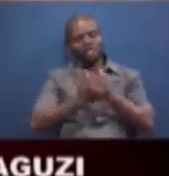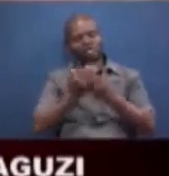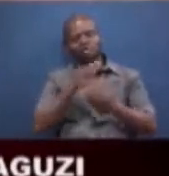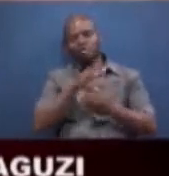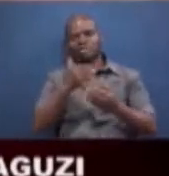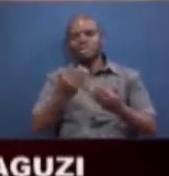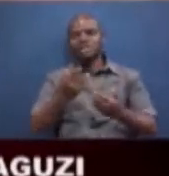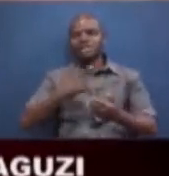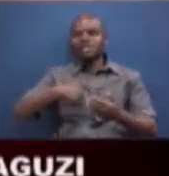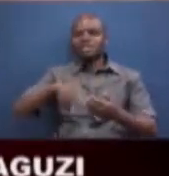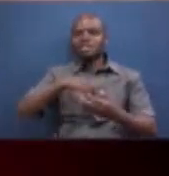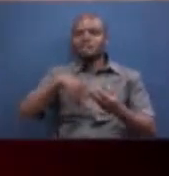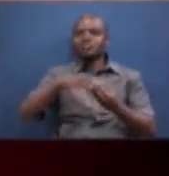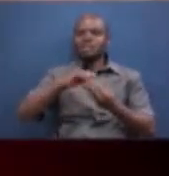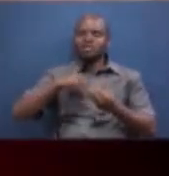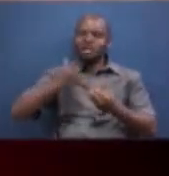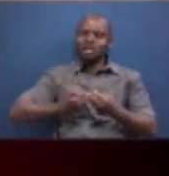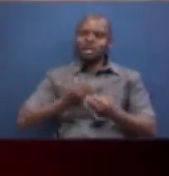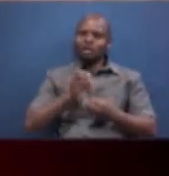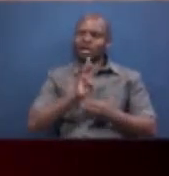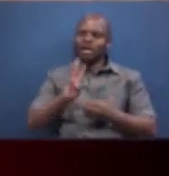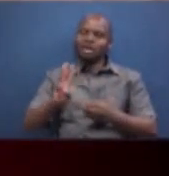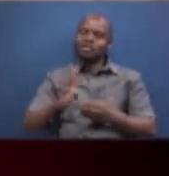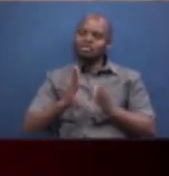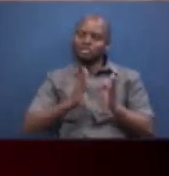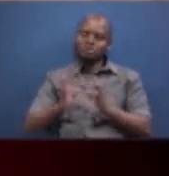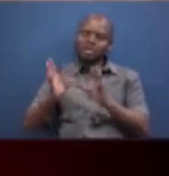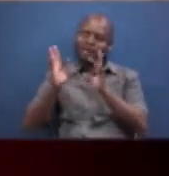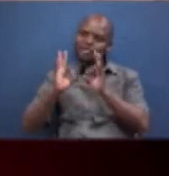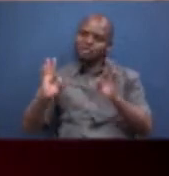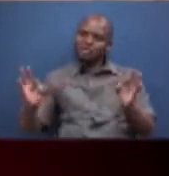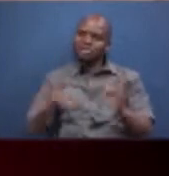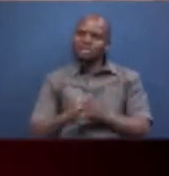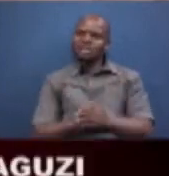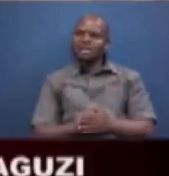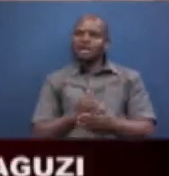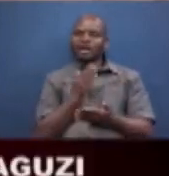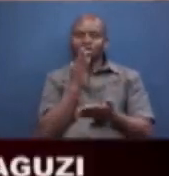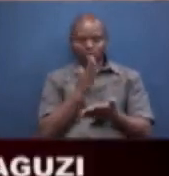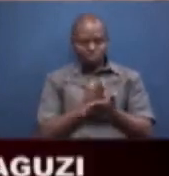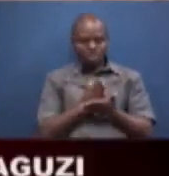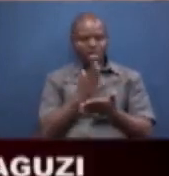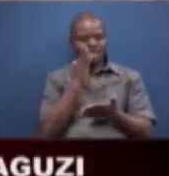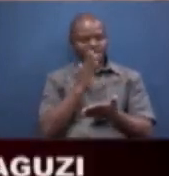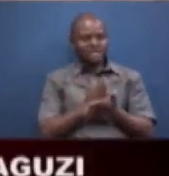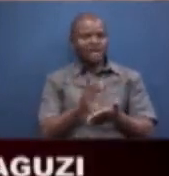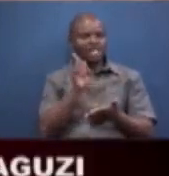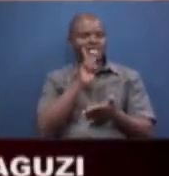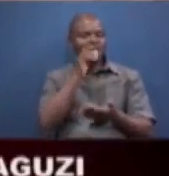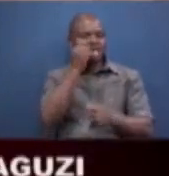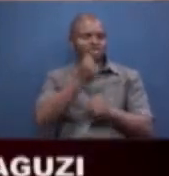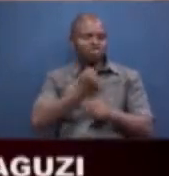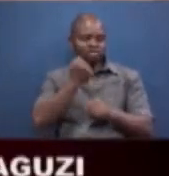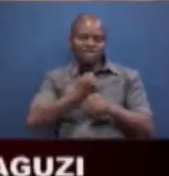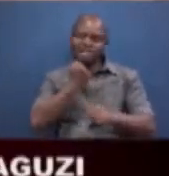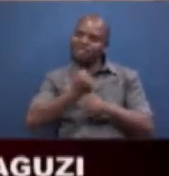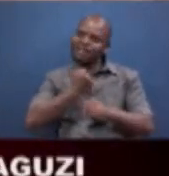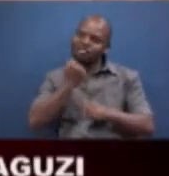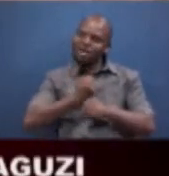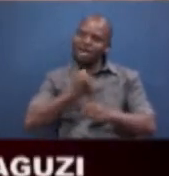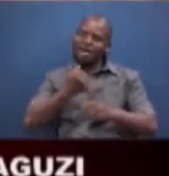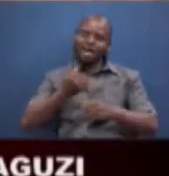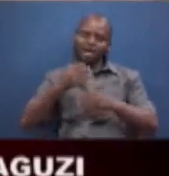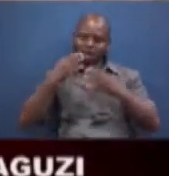humo. Sisi umoja wa wanawake wilaya Temeke tumejipanga vizuri kuhakikisha kila shughuli inayofanywa